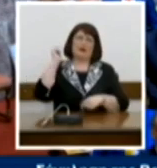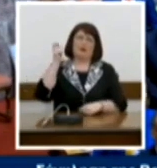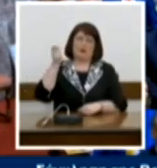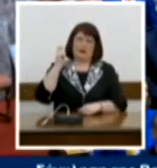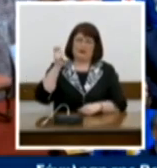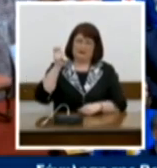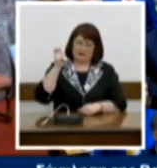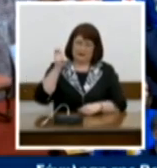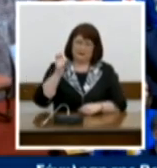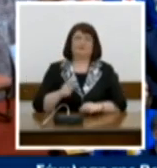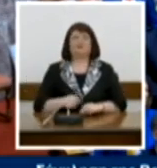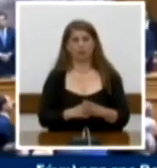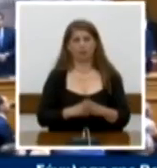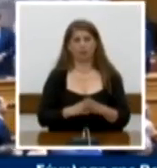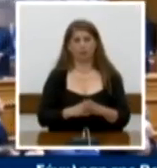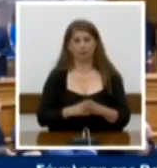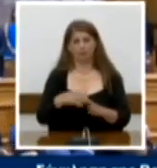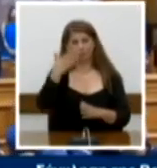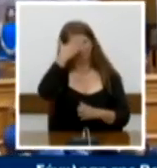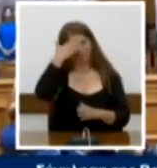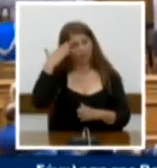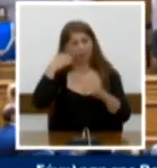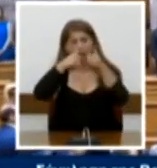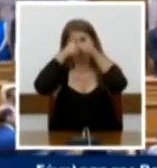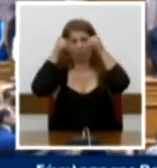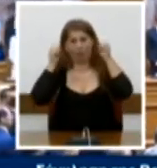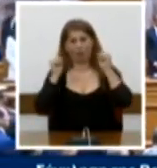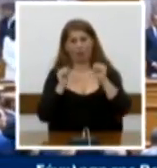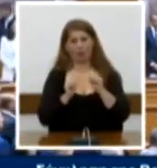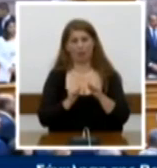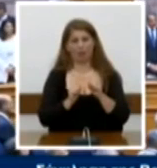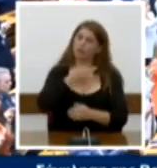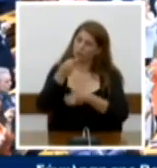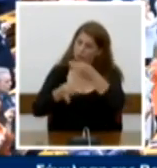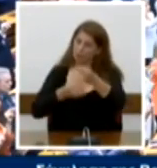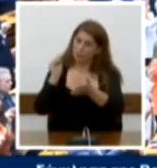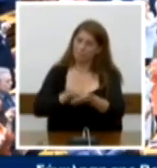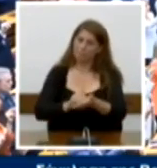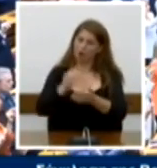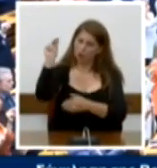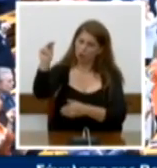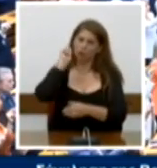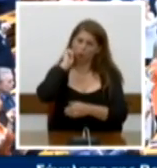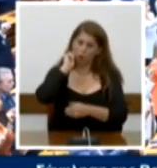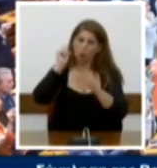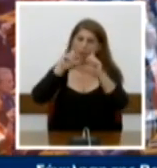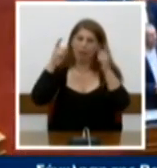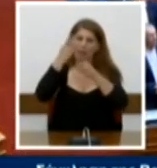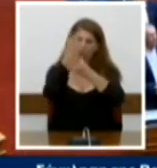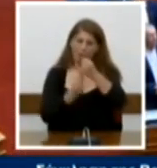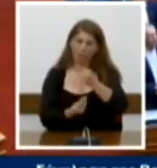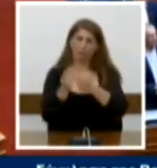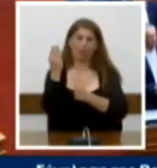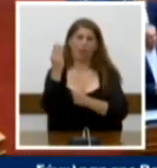Από τα υπουργικά έδρανα ορκίστηκαν ο Πρωθυπουργός Κυριάκος Μητσοτάκης και τα μέλη του Υπουργικού Συμβουλίου που είναι εκλεγμένοι βουλευτές. Να είμαι πιστός